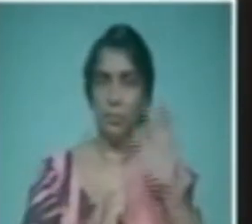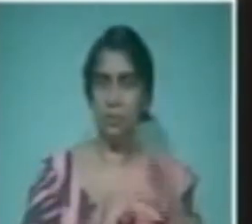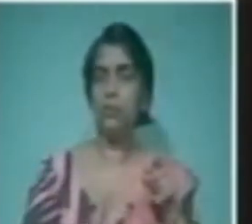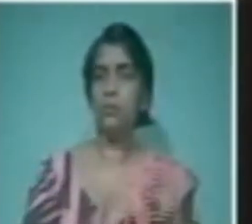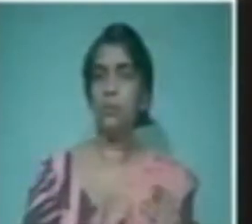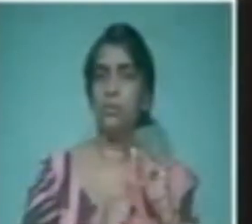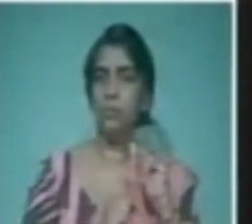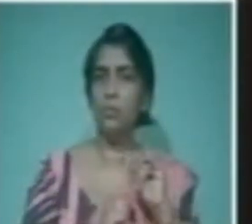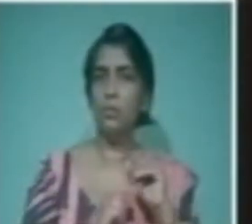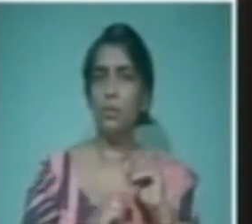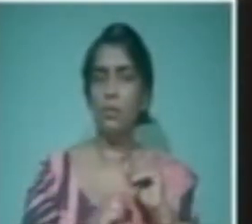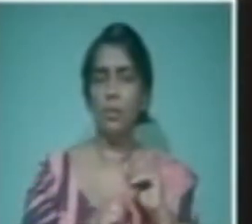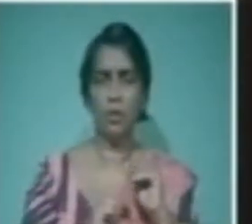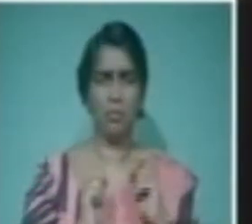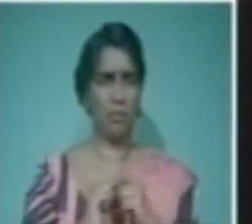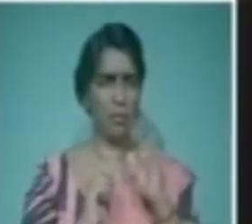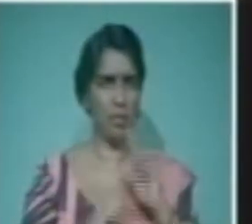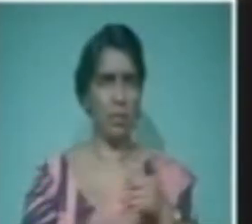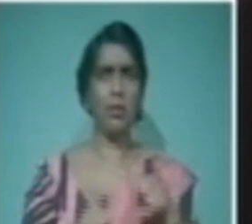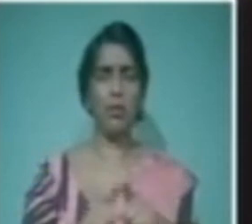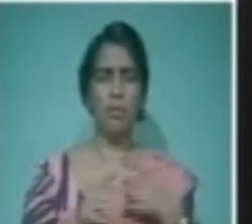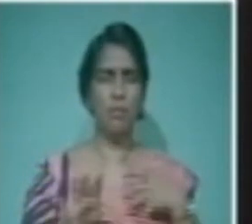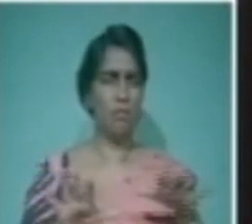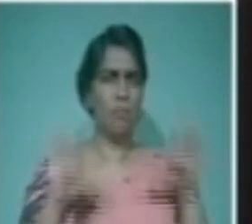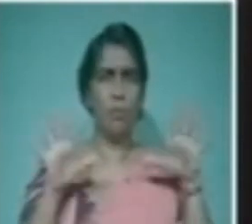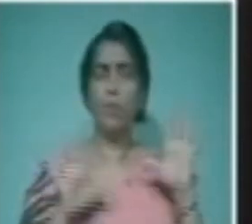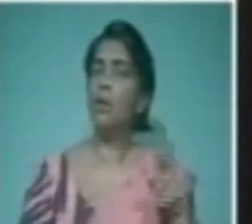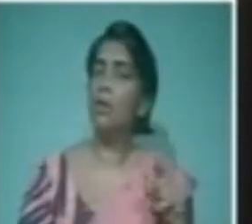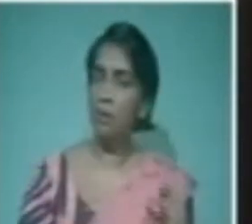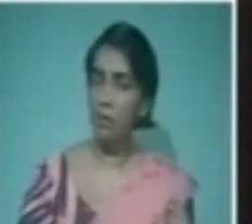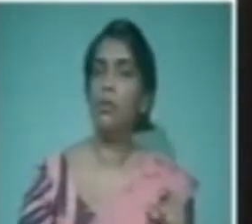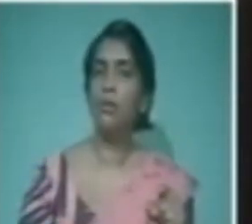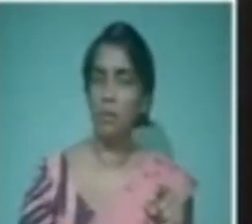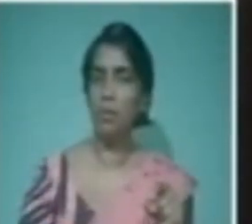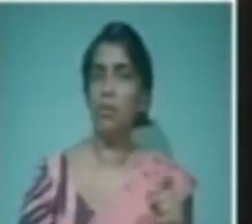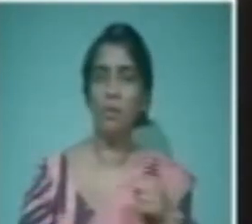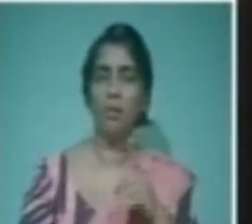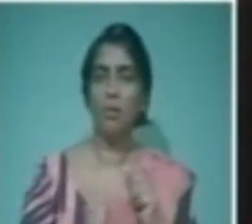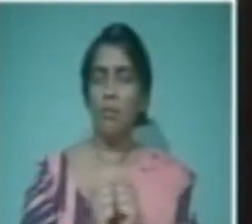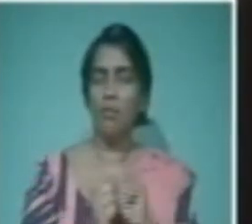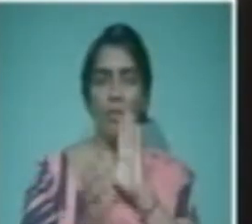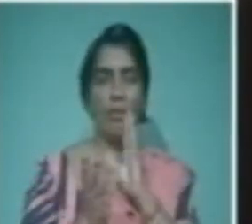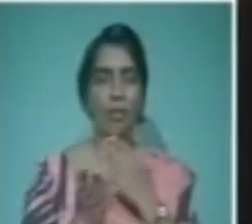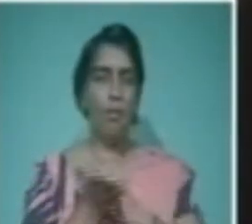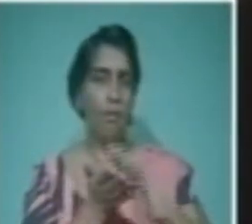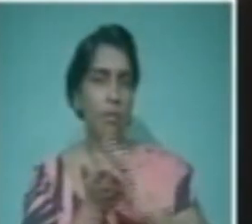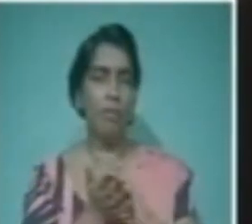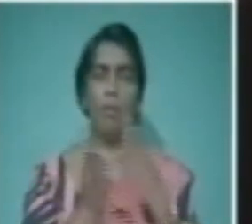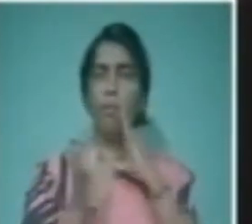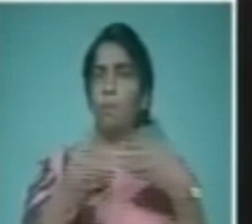යම් කිසි ෂොක් එකක් එනවා නම් යම් කිසි තිගස්මක් ඇති වෙනවා නම් ඒකෙන් ඒගොල්ලොම කුෂන් කරලා ඒකෙන්